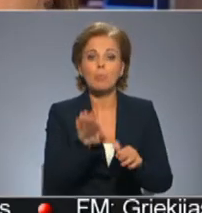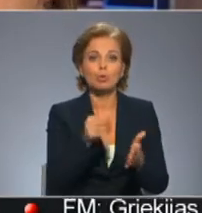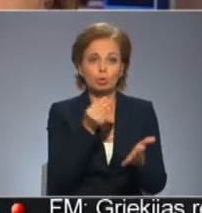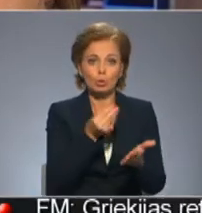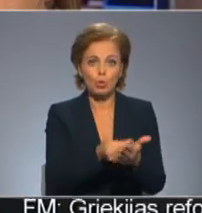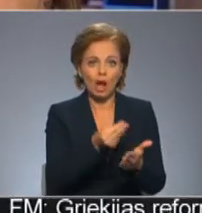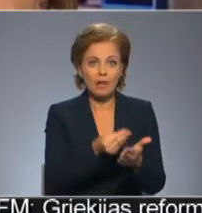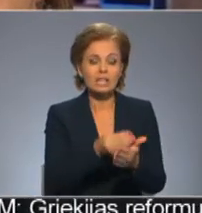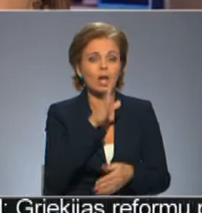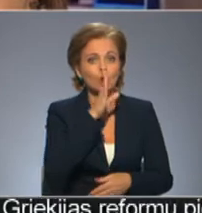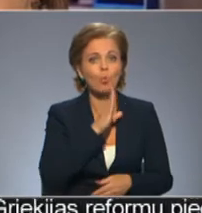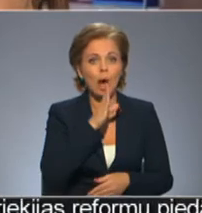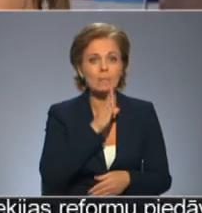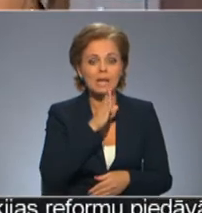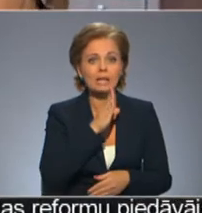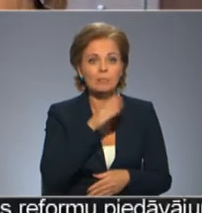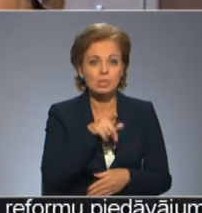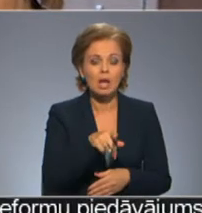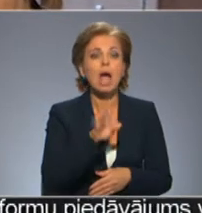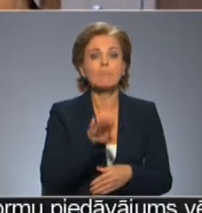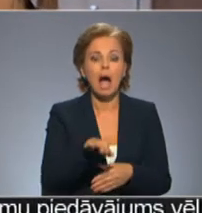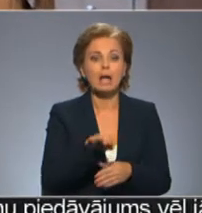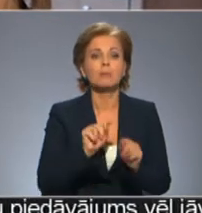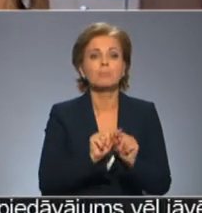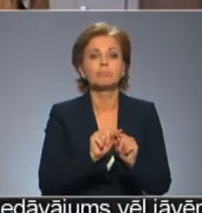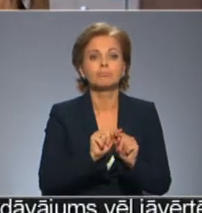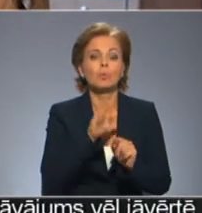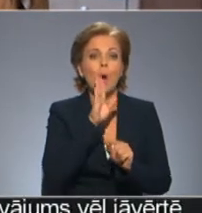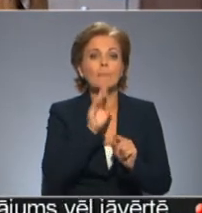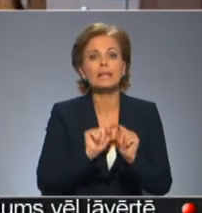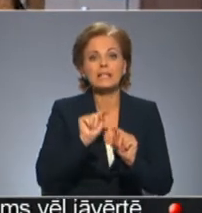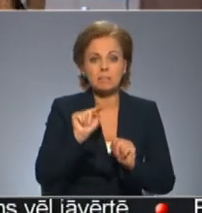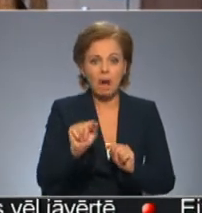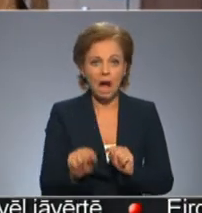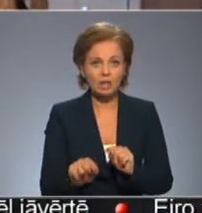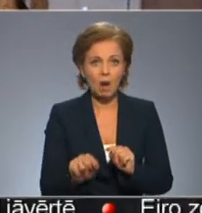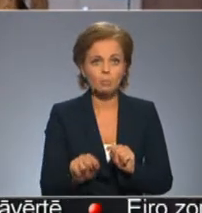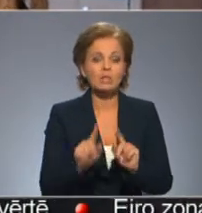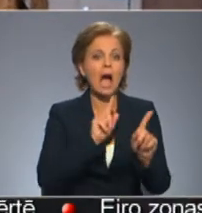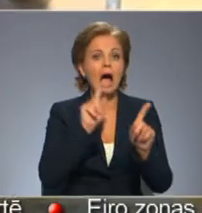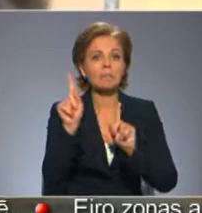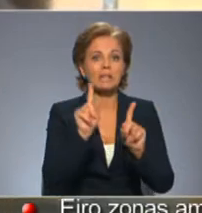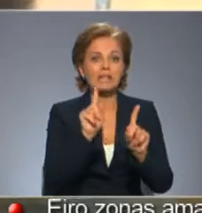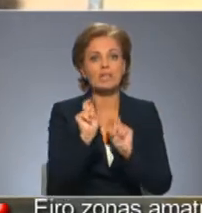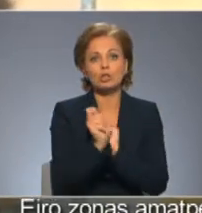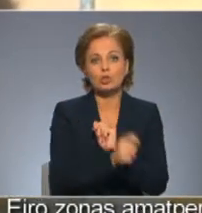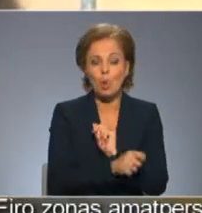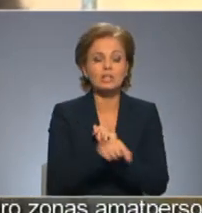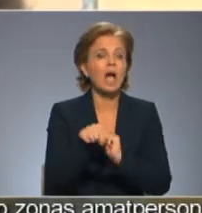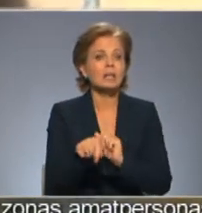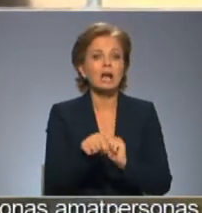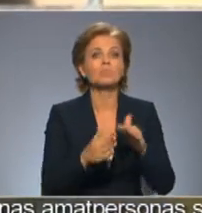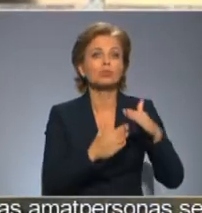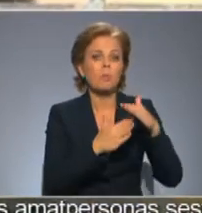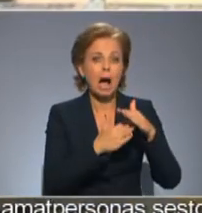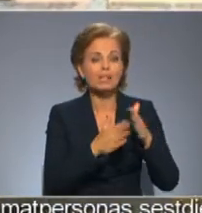kā ļoti nopietnas labturības noteikuma pārkāpums, un līdz ar to administratīvais sots. Tas būtu